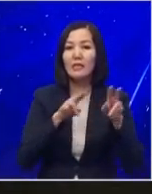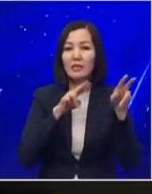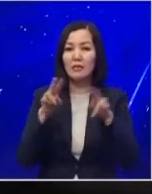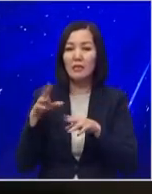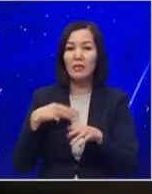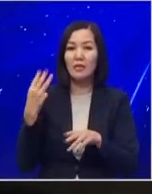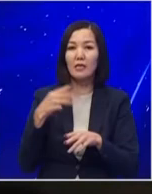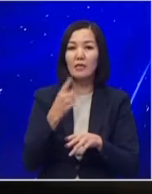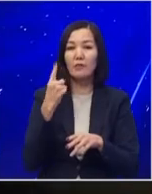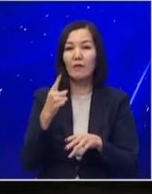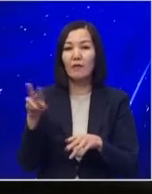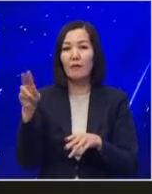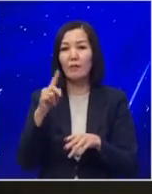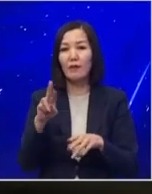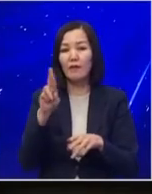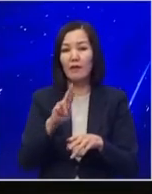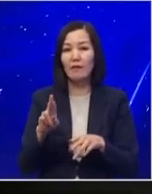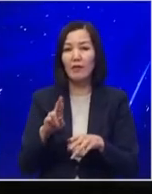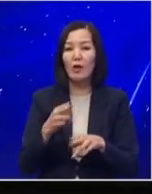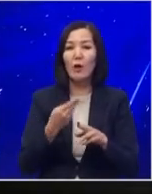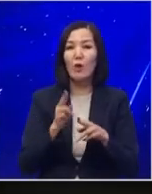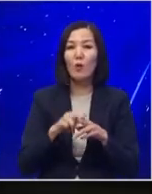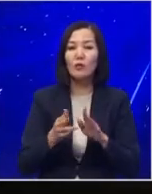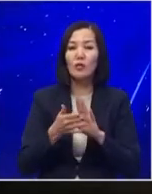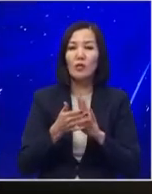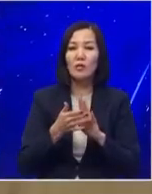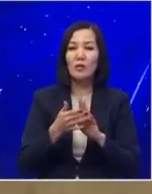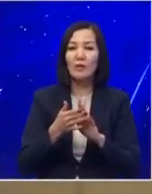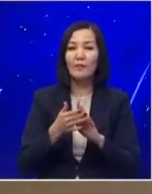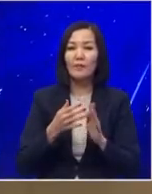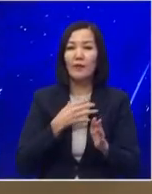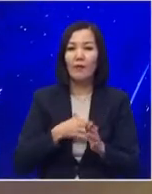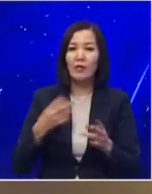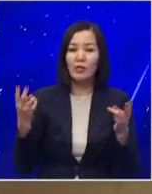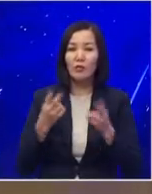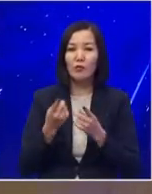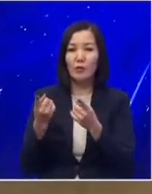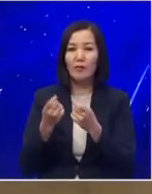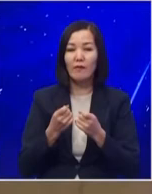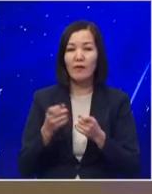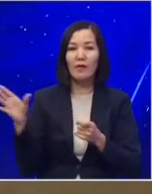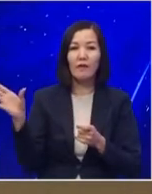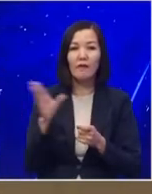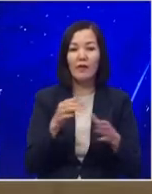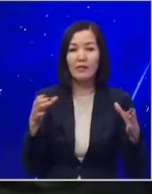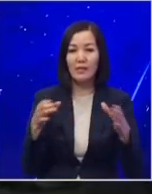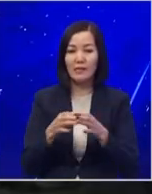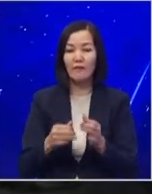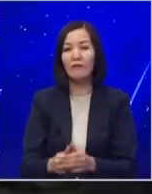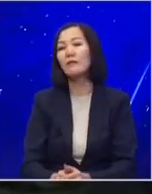31 на 1 полицейские считают одной из самых напряженных а потому дежурству привлекается почти весь личный состав